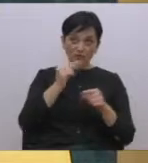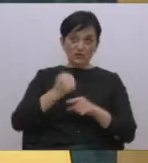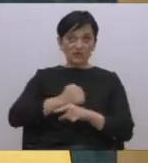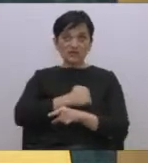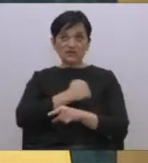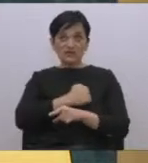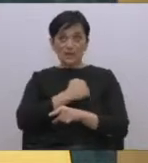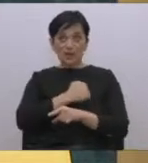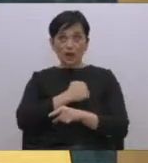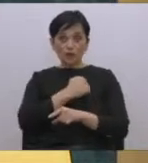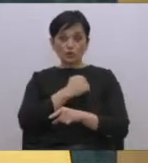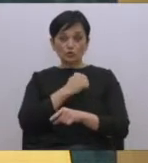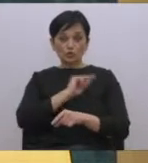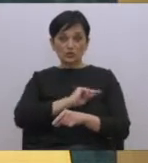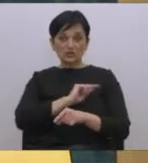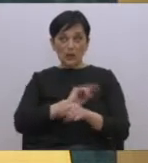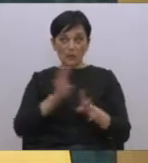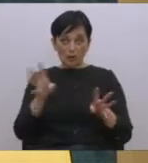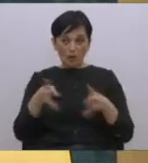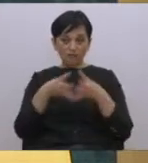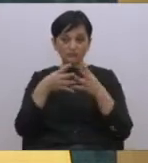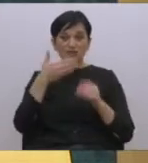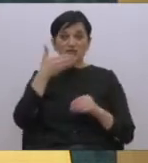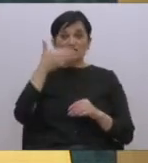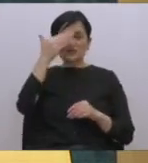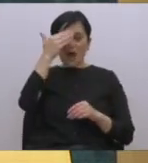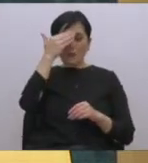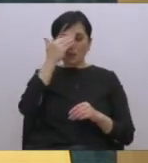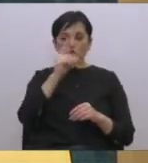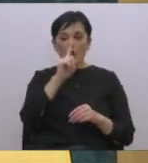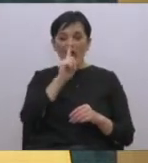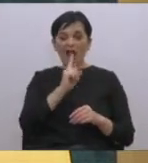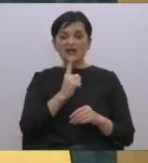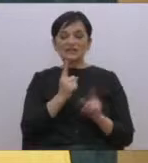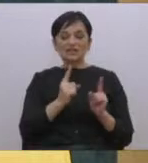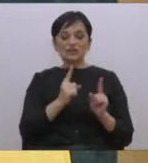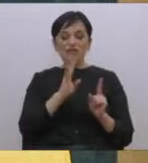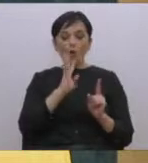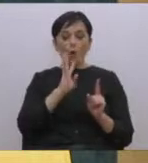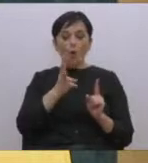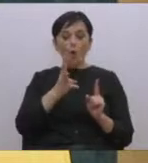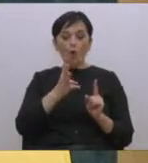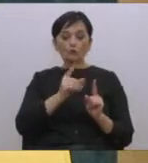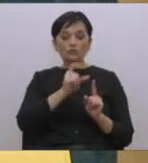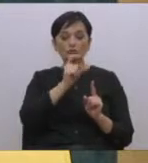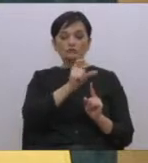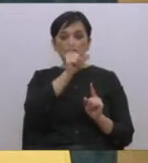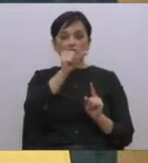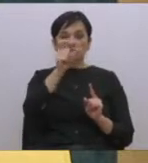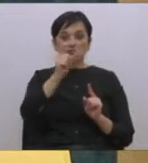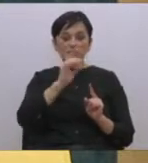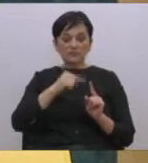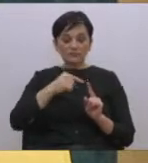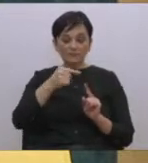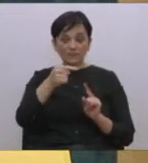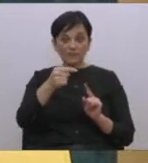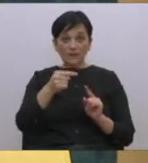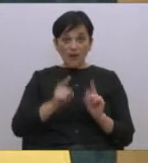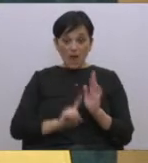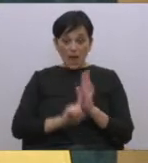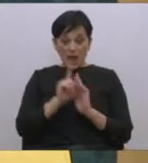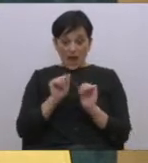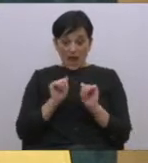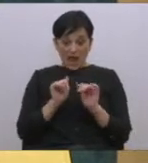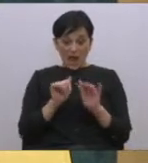სამხედრო სამსახურს, მოგესწრებათ, ეს გულისხმობს ზაფხულში 1-4 წლის განმავლობაში. Da, răce e că tuiton amokmedeba